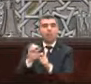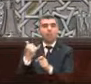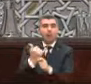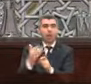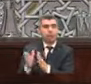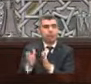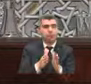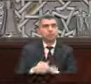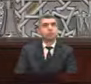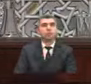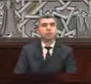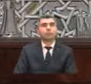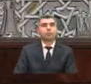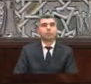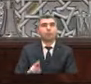تعقيب إضافي آخر؟